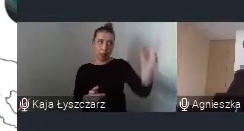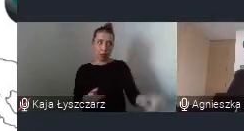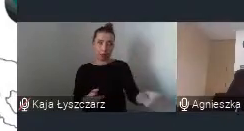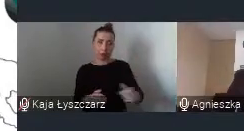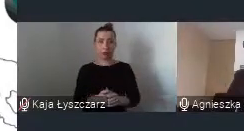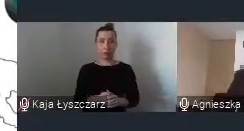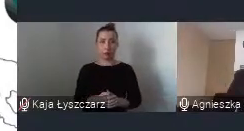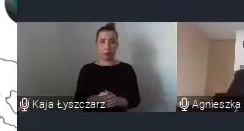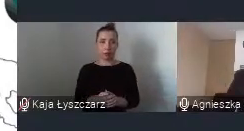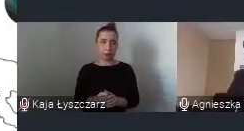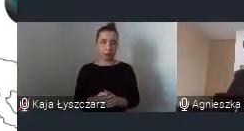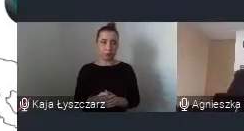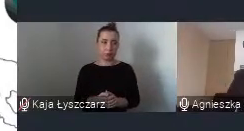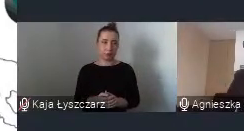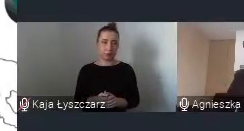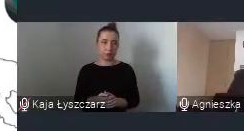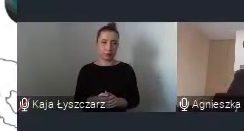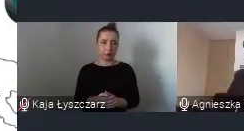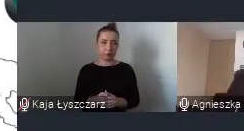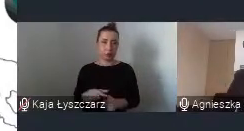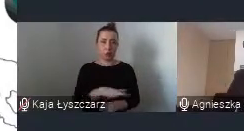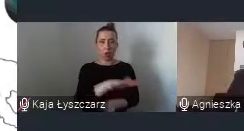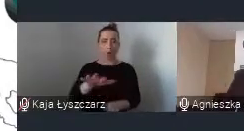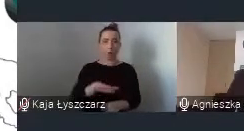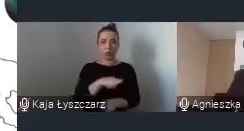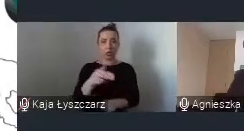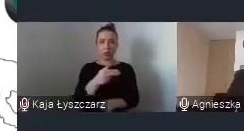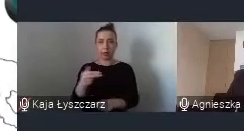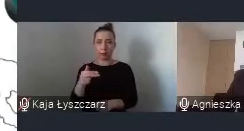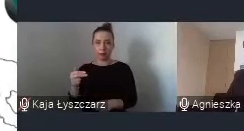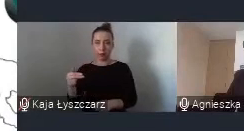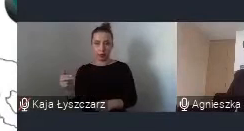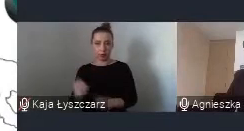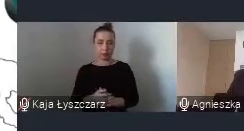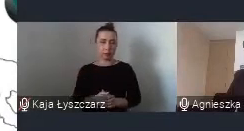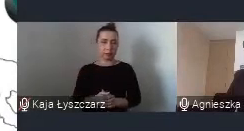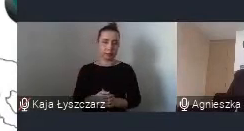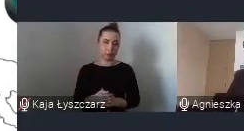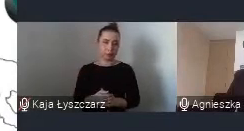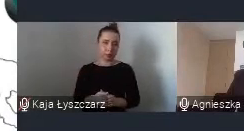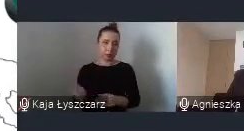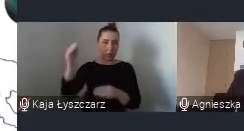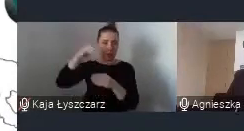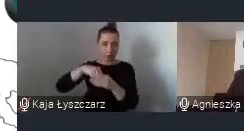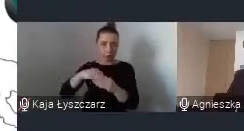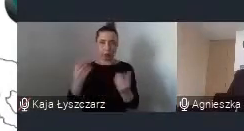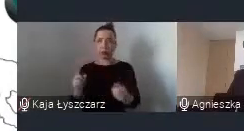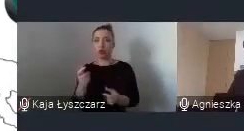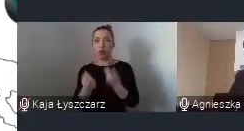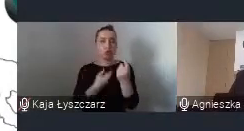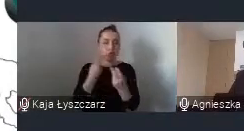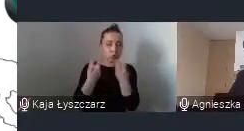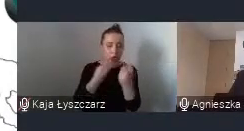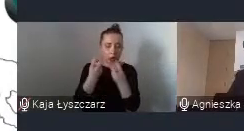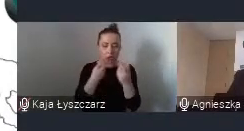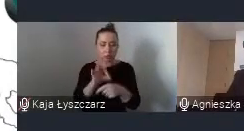to szybciutko przetłumaczę, obszary tematyczne, które, w ramach których szukaliśmy projektów i w